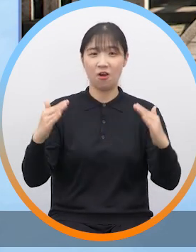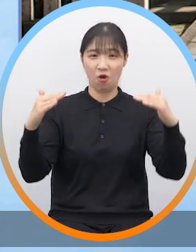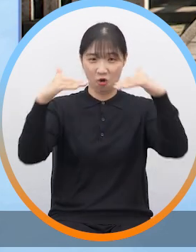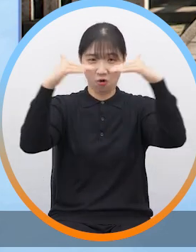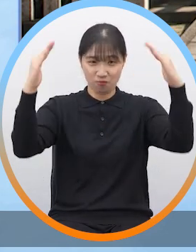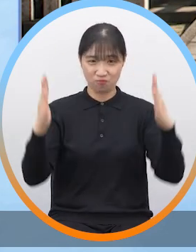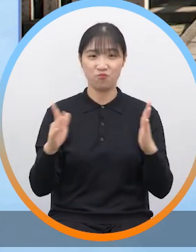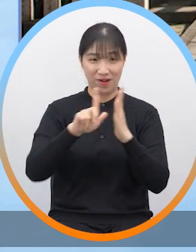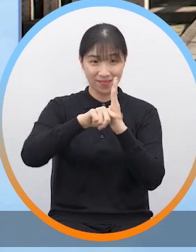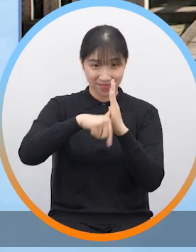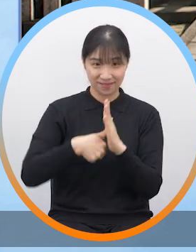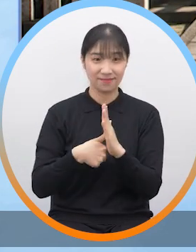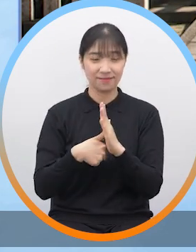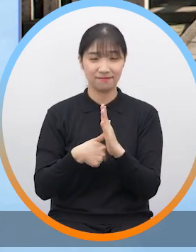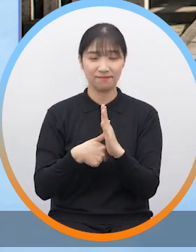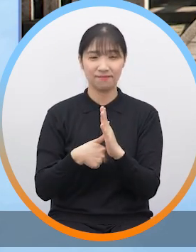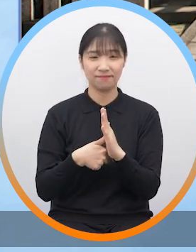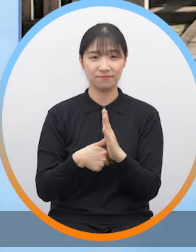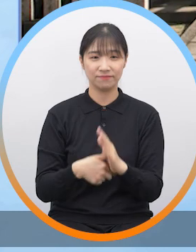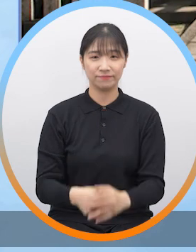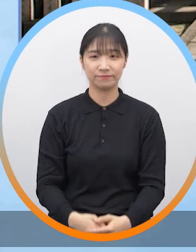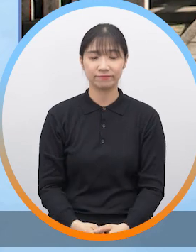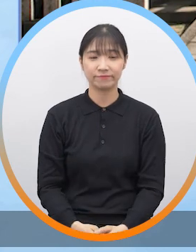건물이었을 때에